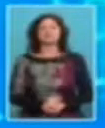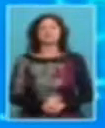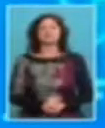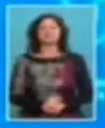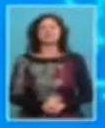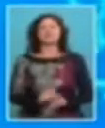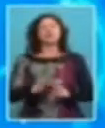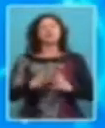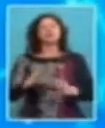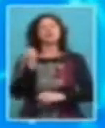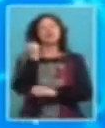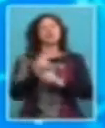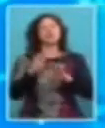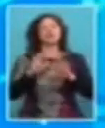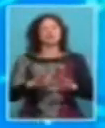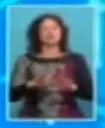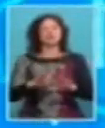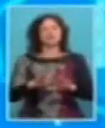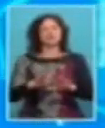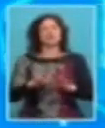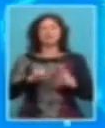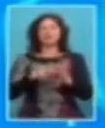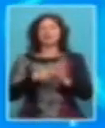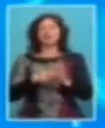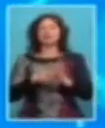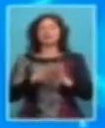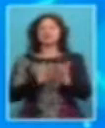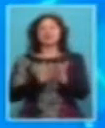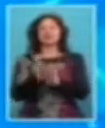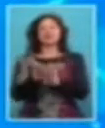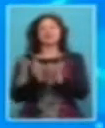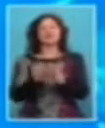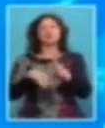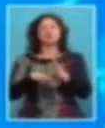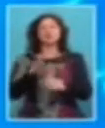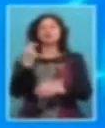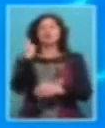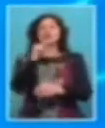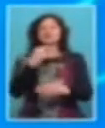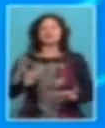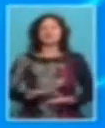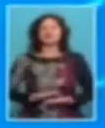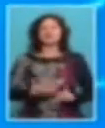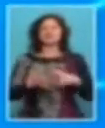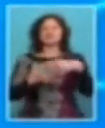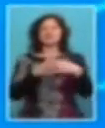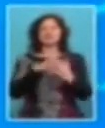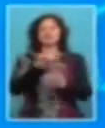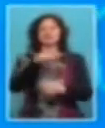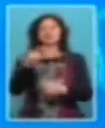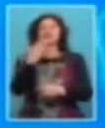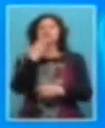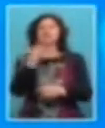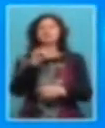Нұротан партиясының 18-ші съезінде белгіленген міндеттемелер ауыл аймақтарда да кезең-кезеңмен жүзеге асырылады. Бұл туралы өңірлік